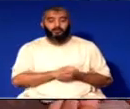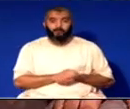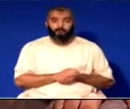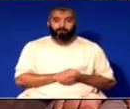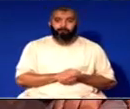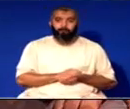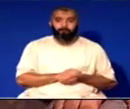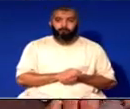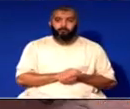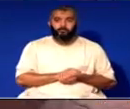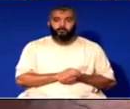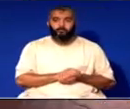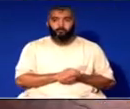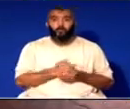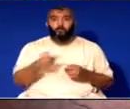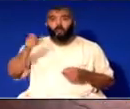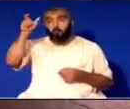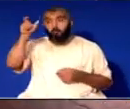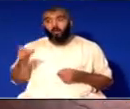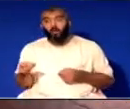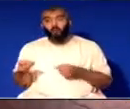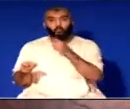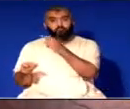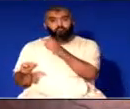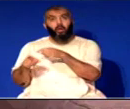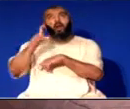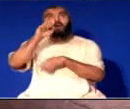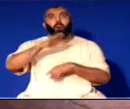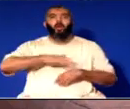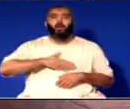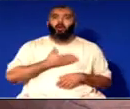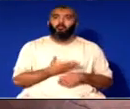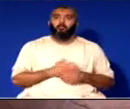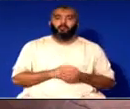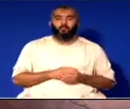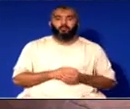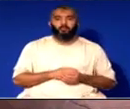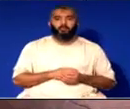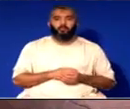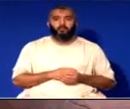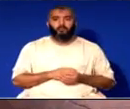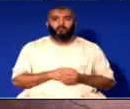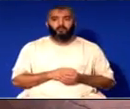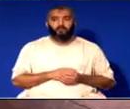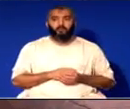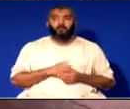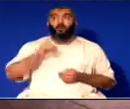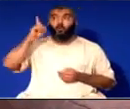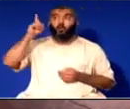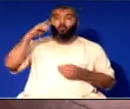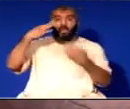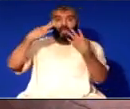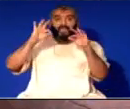على اولادها. وحنا الانسان اللي ربي كرمه بالعقل وكرمه ولقد كرمنا بني ادم يرحم والديك 10 سنين هو